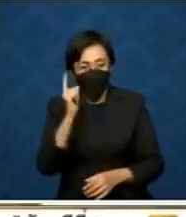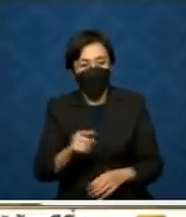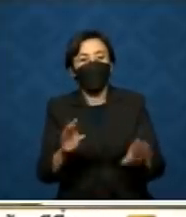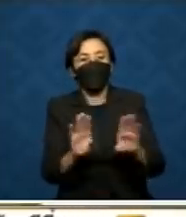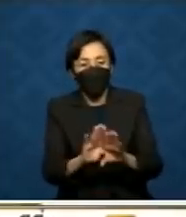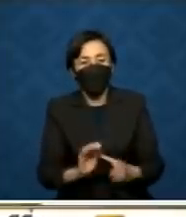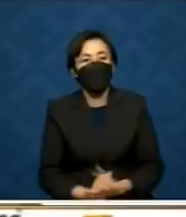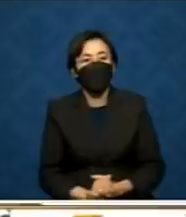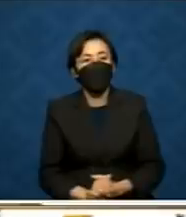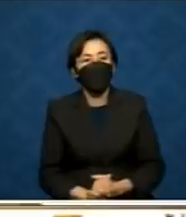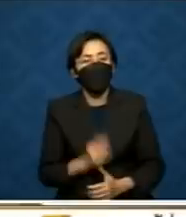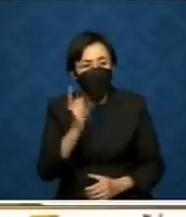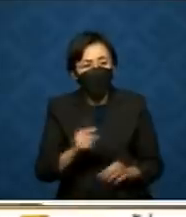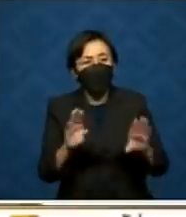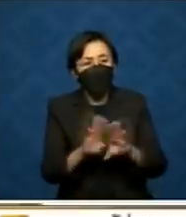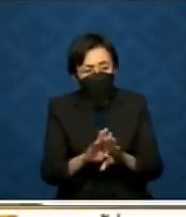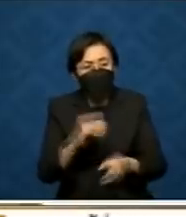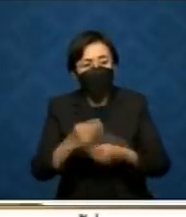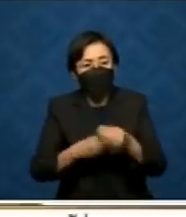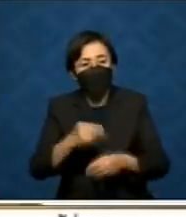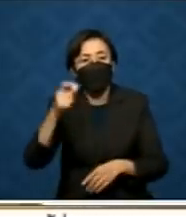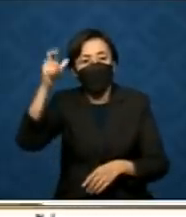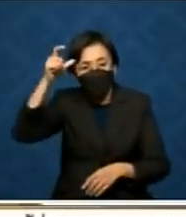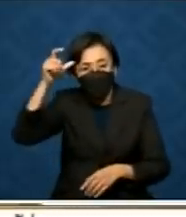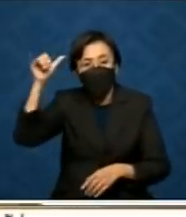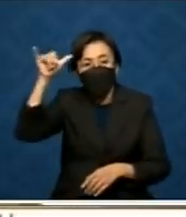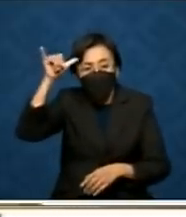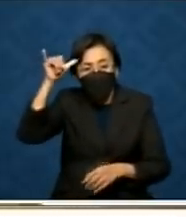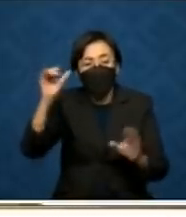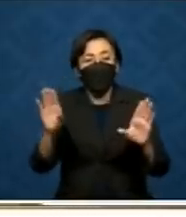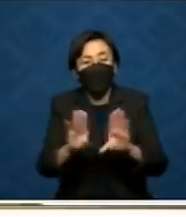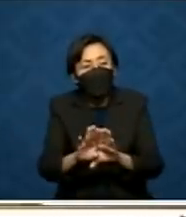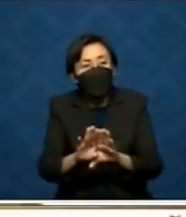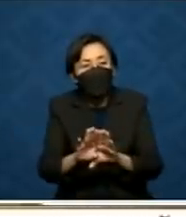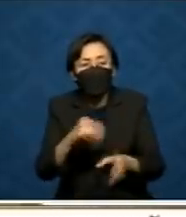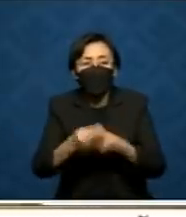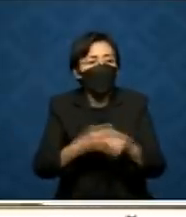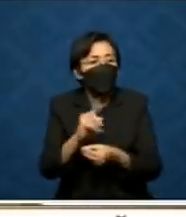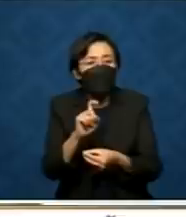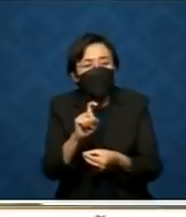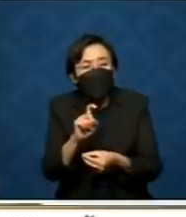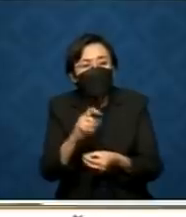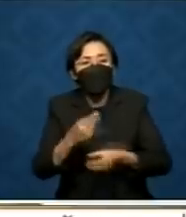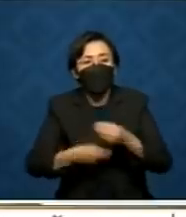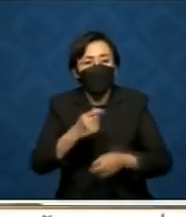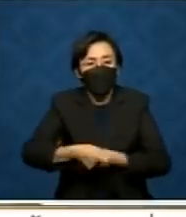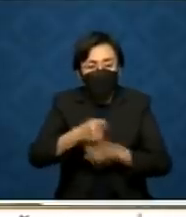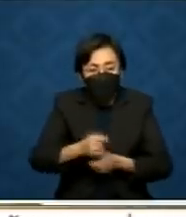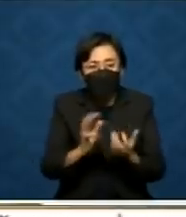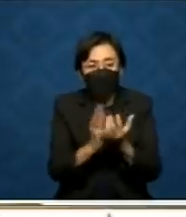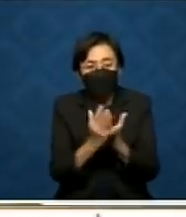แต่ท่านปิดตลาดนัดโคกระบือไปปิดตัวประหลาดที่น่าเกษตรเนี่ย